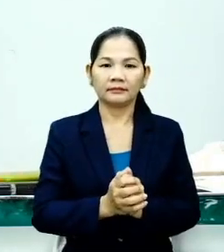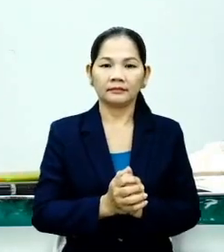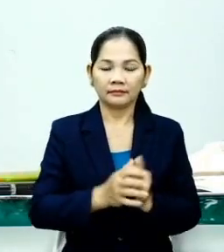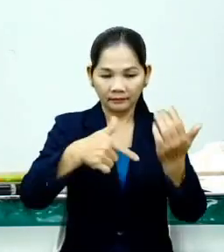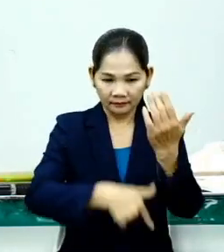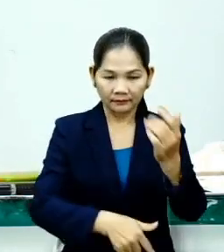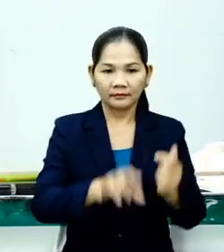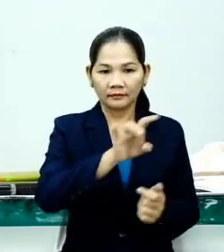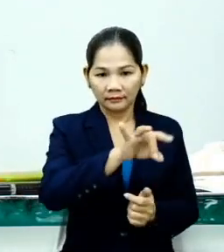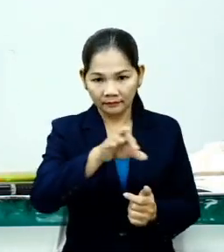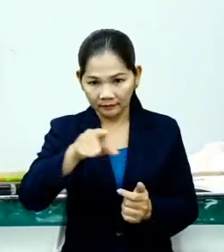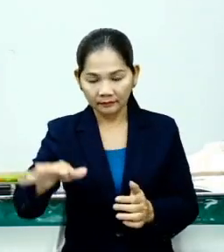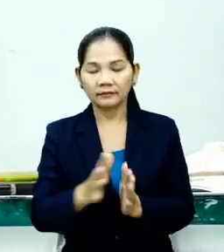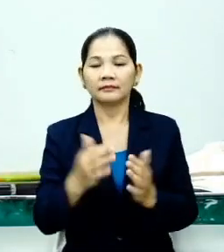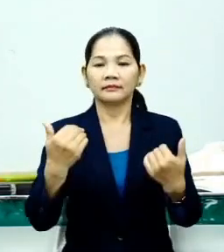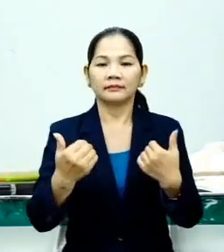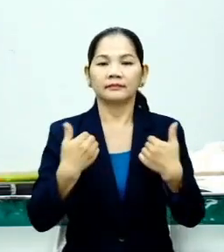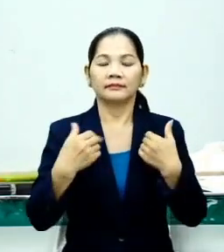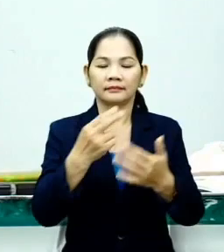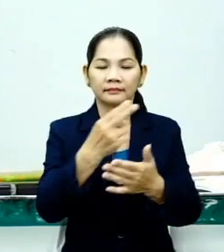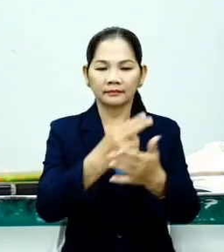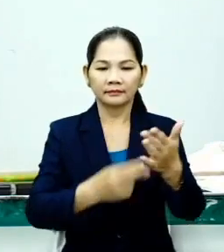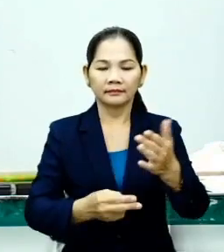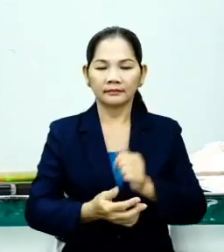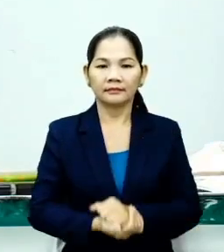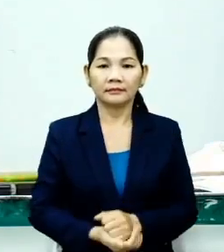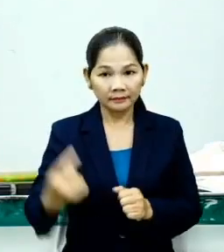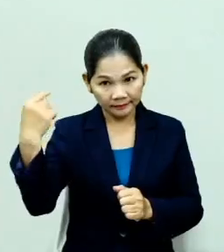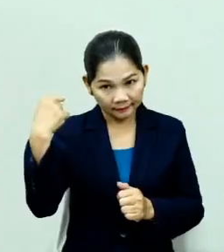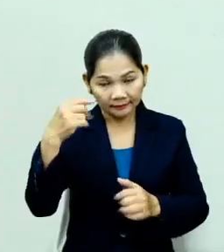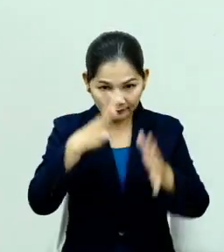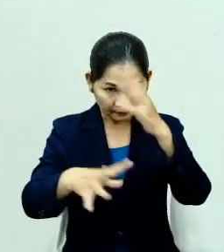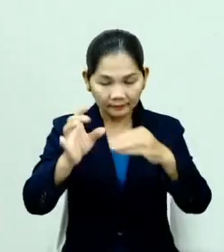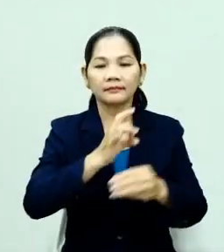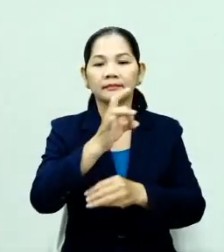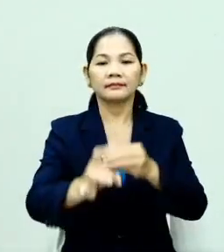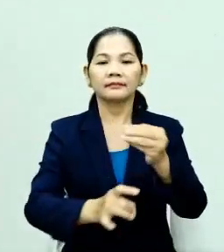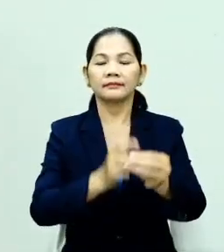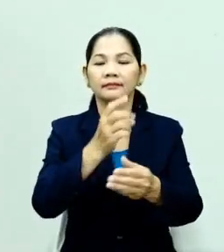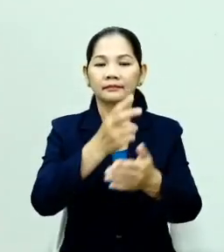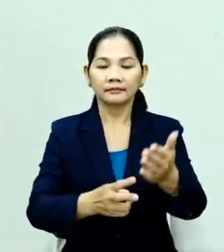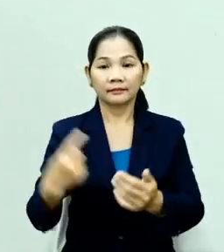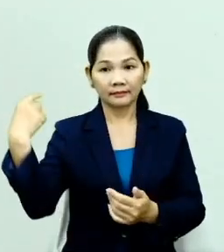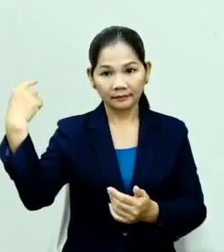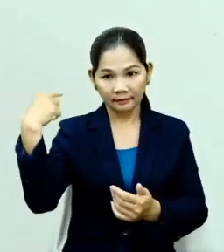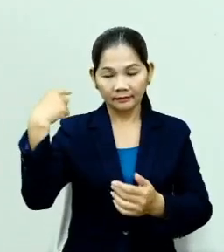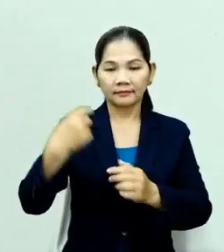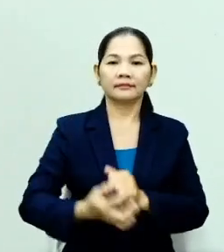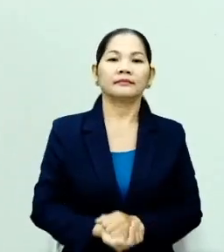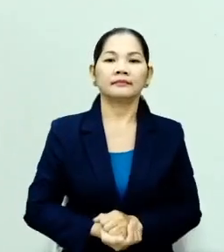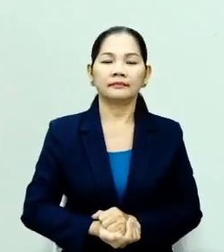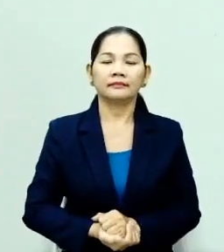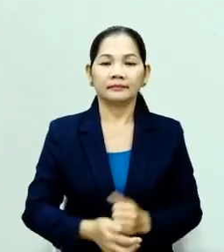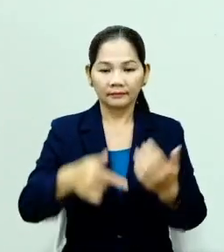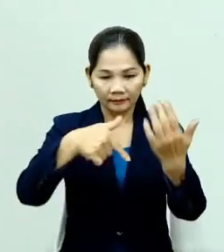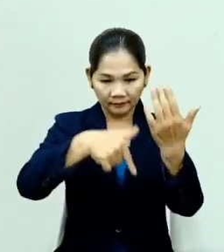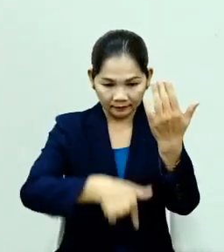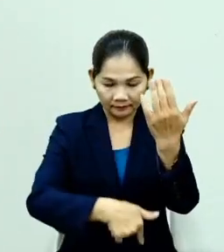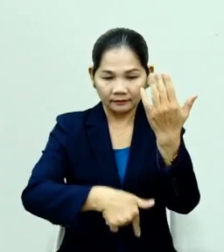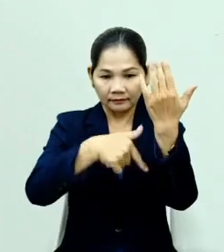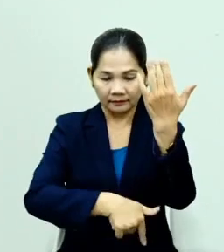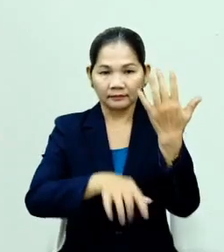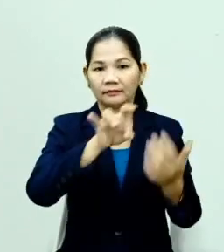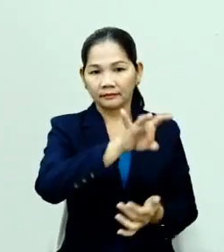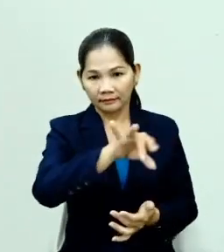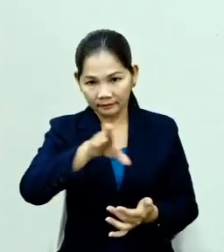rồi bỏ dương. Ta dương riêng trên trên nè phía chân ở vầy khá. Chà, con chá lái mắt con. Cá pi mà sao mênh. Ta con riêng